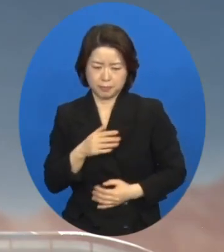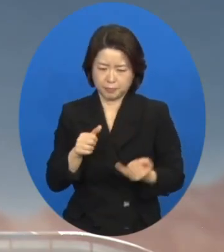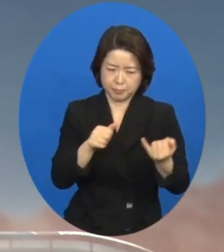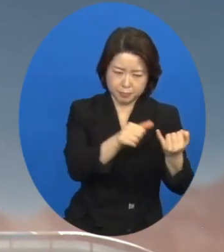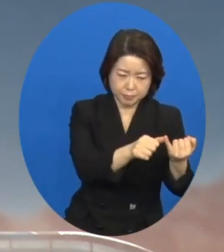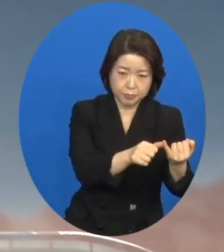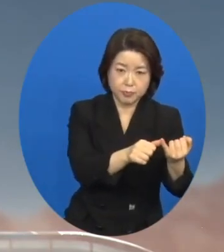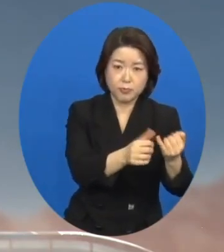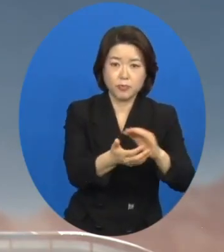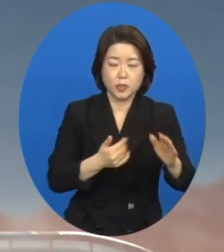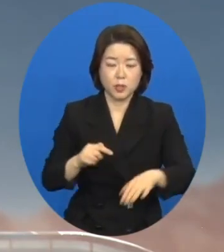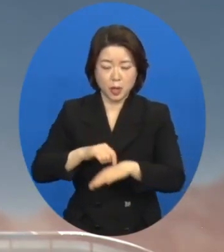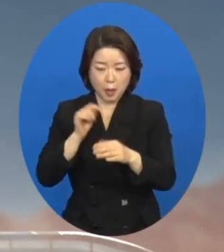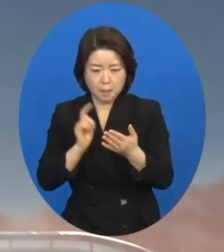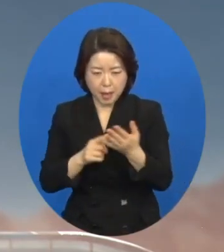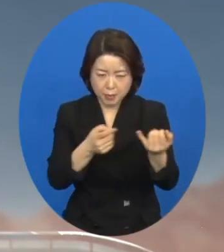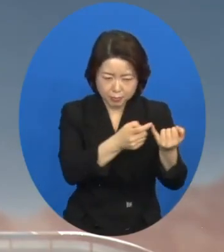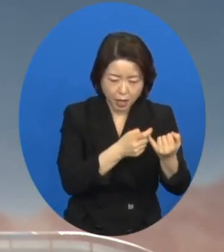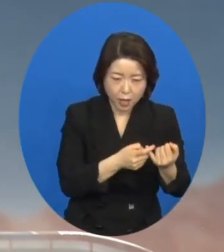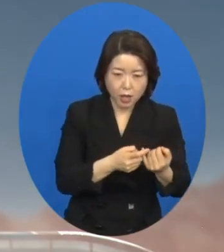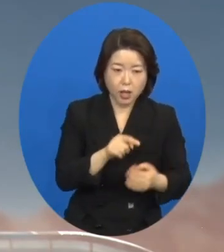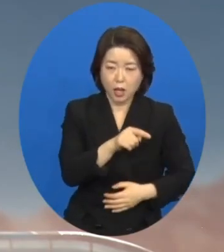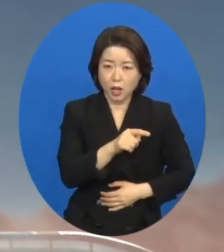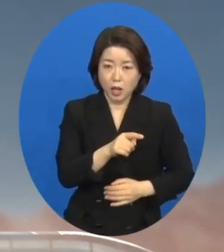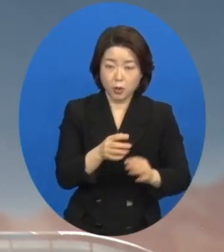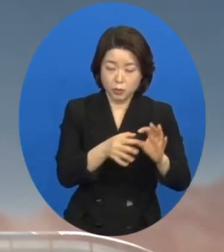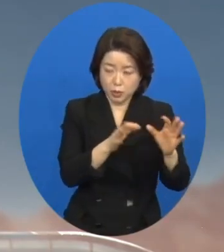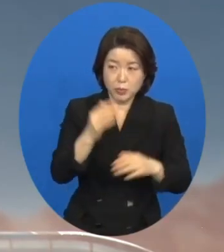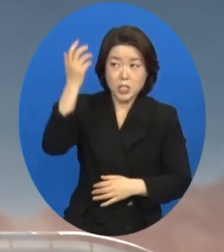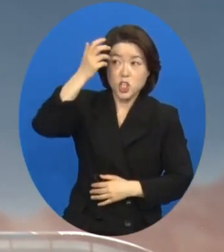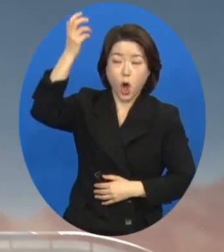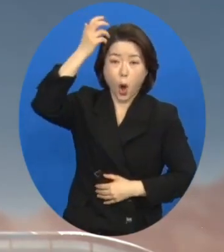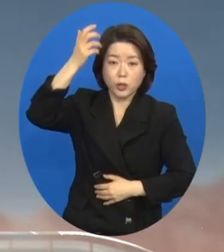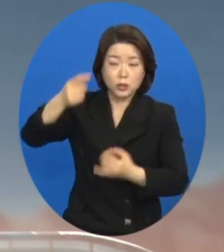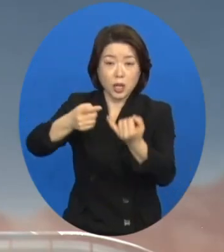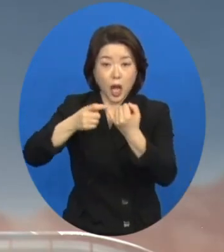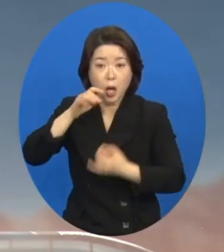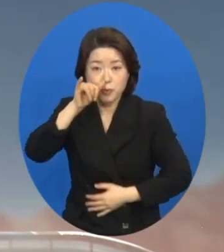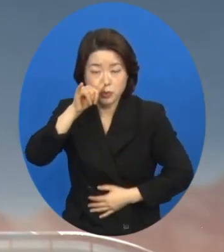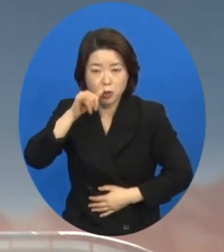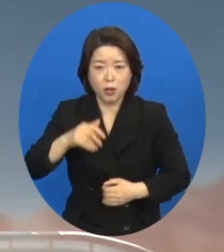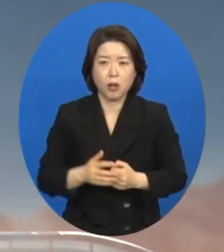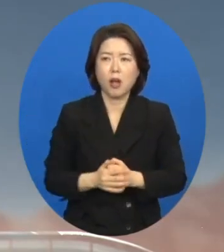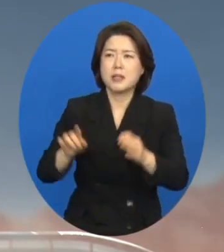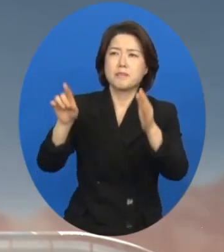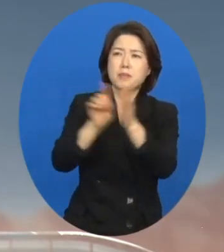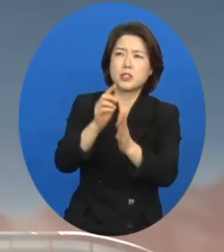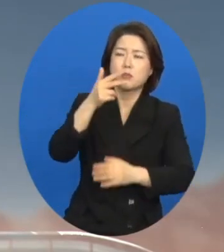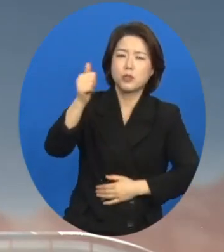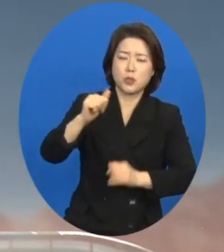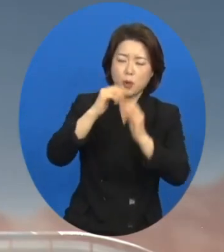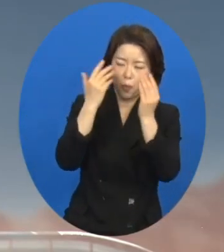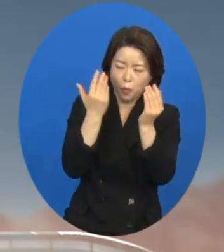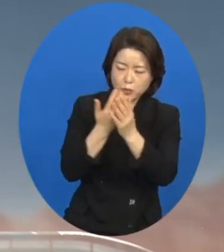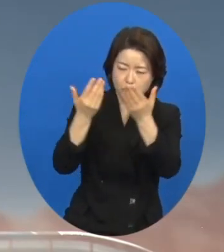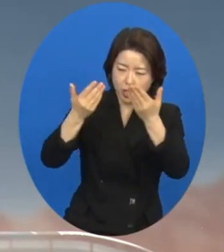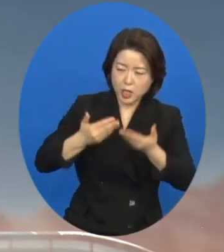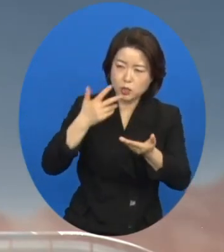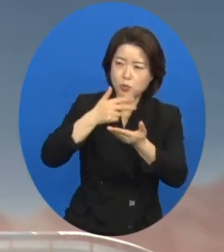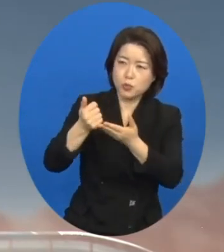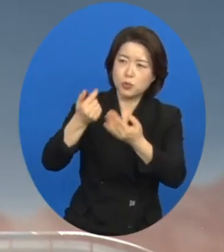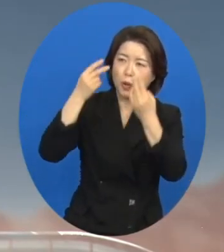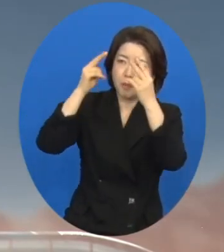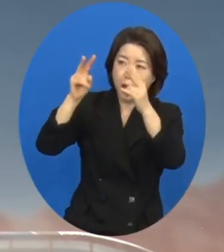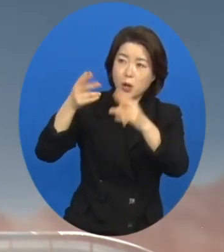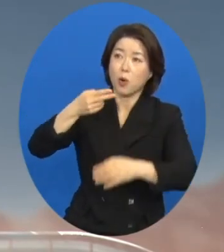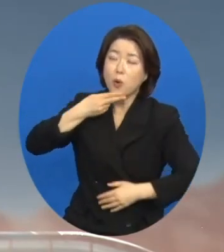넘어서서, 마음의 가늠을 넘어서서 영적인 가늠이 있어요. 믿음의 주여 온전케 하시는 예수를 바라보지 아니하고 다른